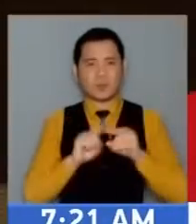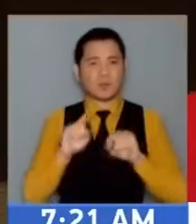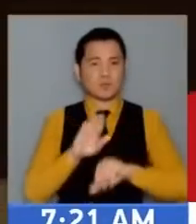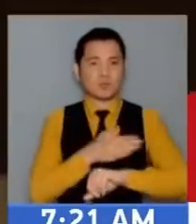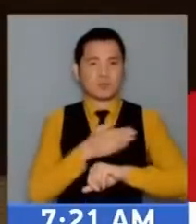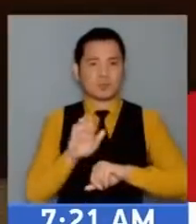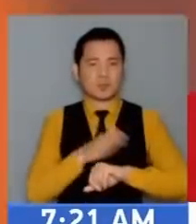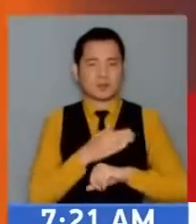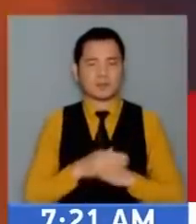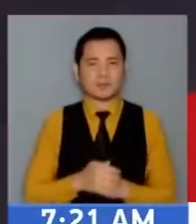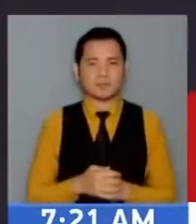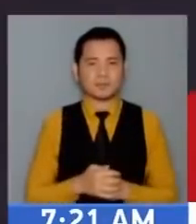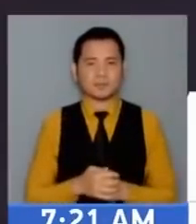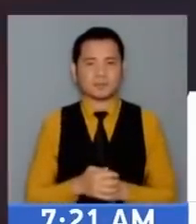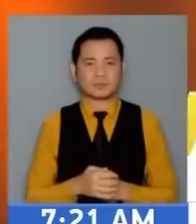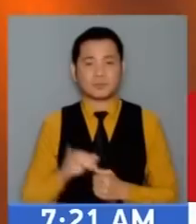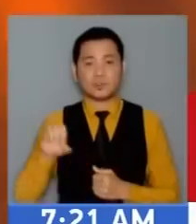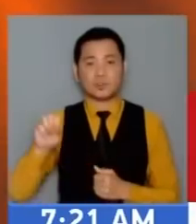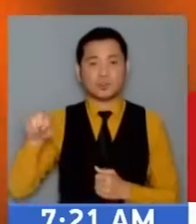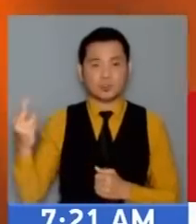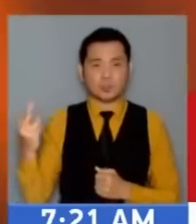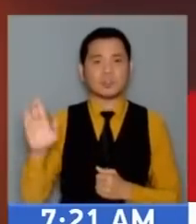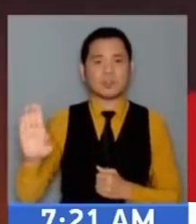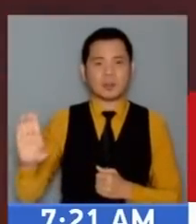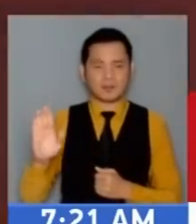sina Josh Cullen at Ken.